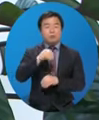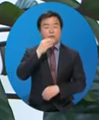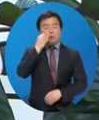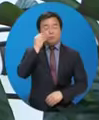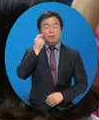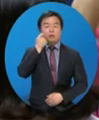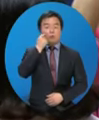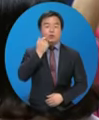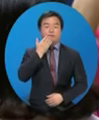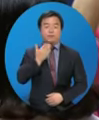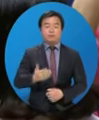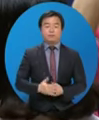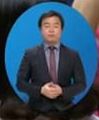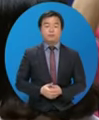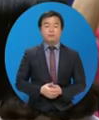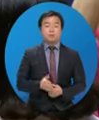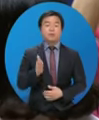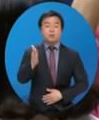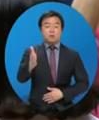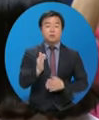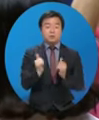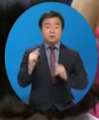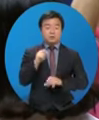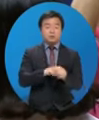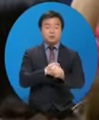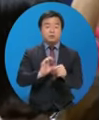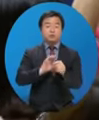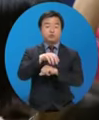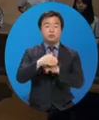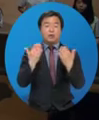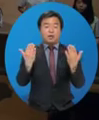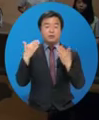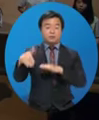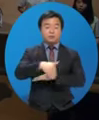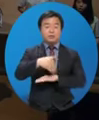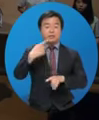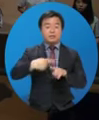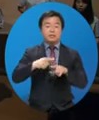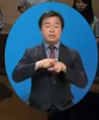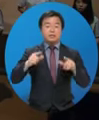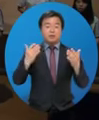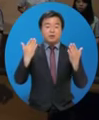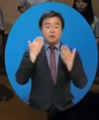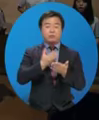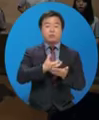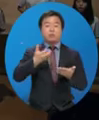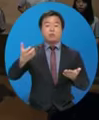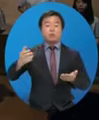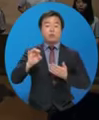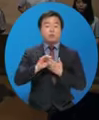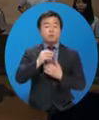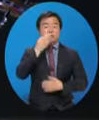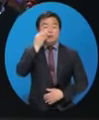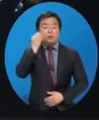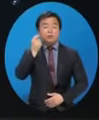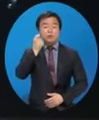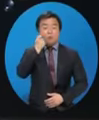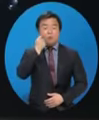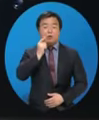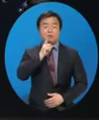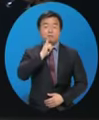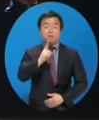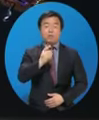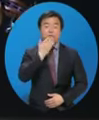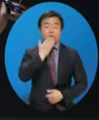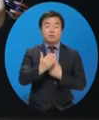있고. 전문가들은 특히 국제학교를 다니던 아이가 일반 학교로 돌아오면 부적응을 호소할 수 있기 때문에